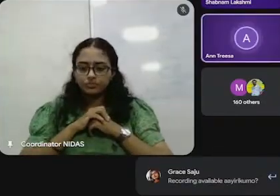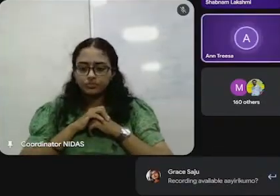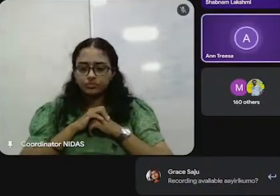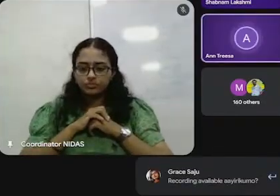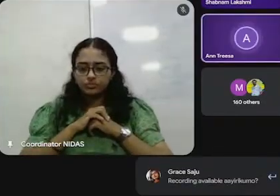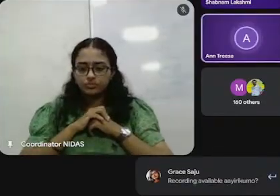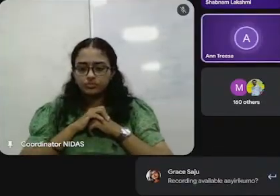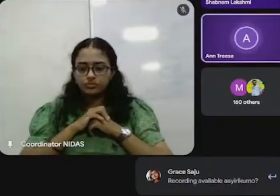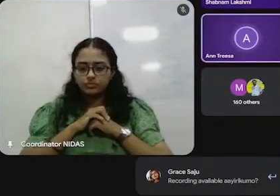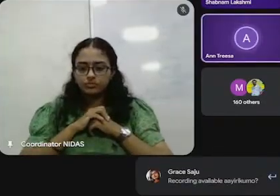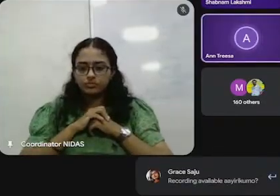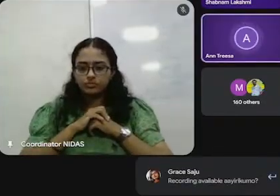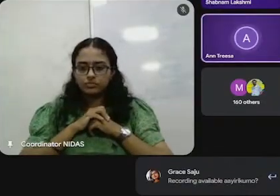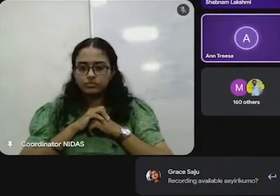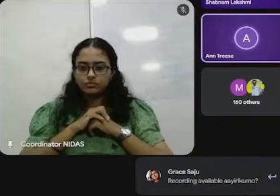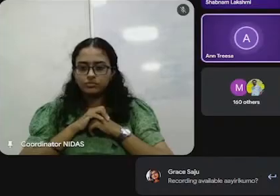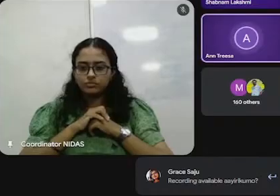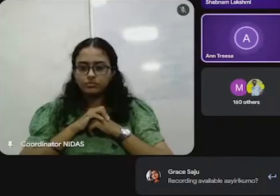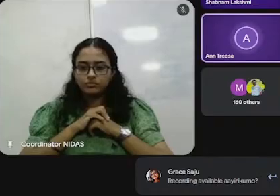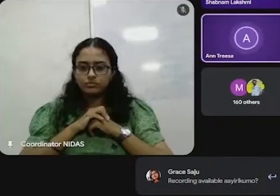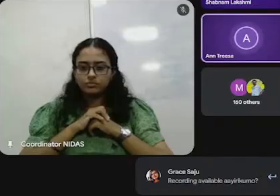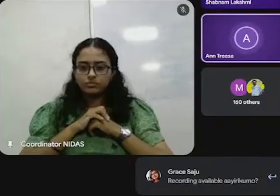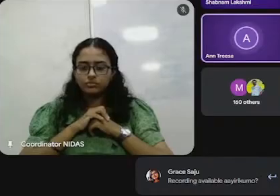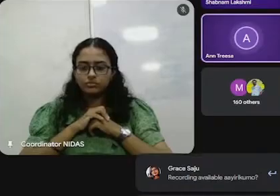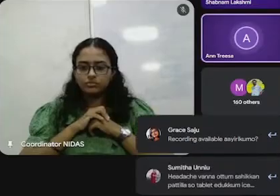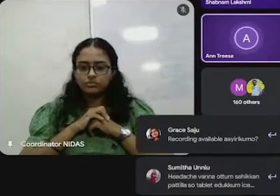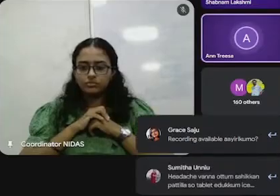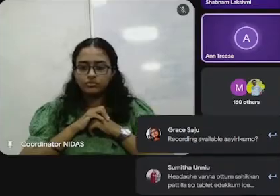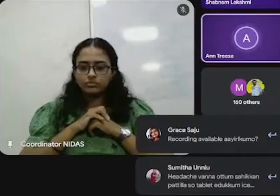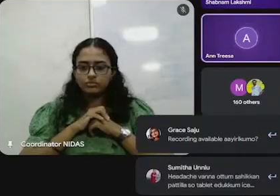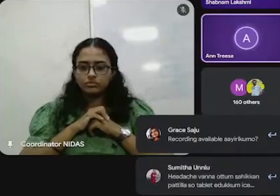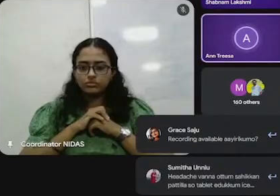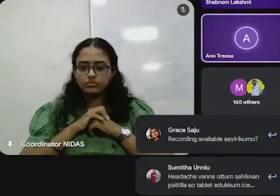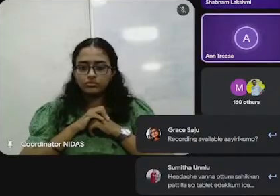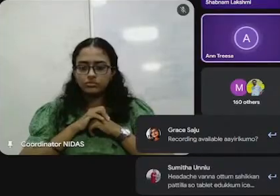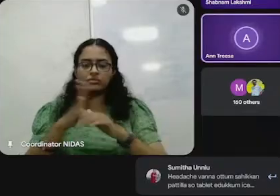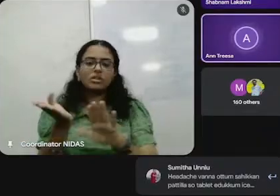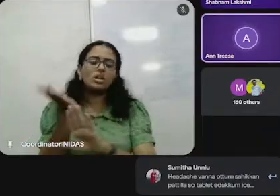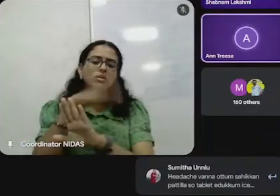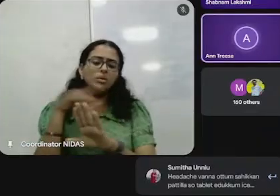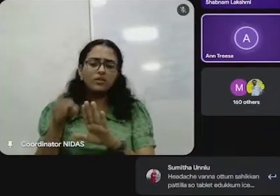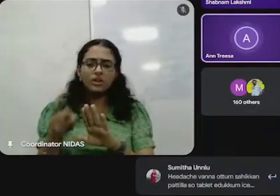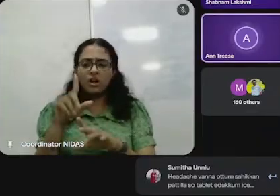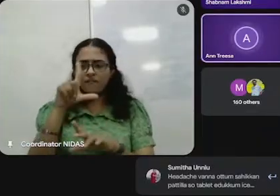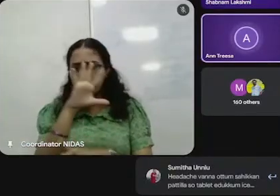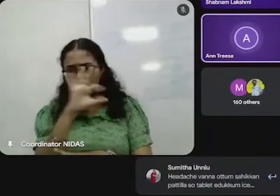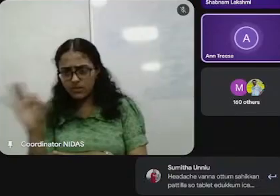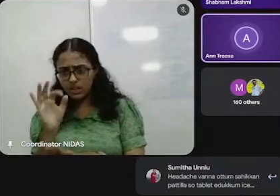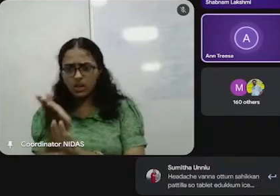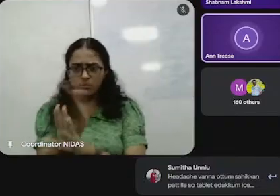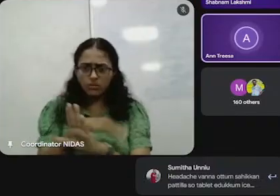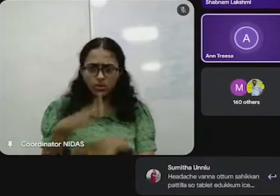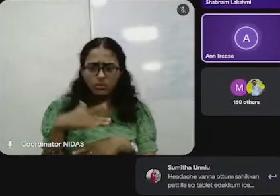അതല്ല ഞാൻ ഉദ്ദേശിച്ചതല്ല, അതൊക്കെ അപ്പോ പെട്ടെന്ന് വരുന്നതിന്റെ തൊട്ട് മുമ്പ്, അങ്ങനെയല്ല. ഇത് വരുന്ന 1 week അങ്ങനെയൊക്കെ മുമ്പ്